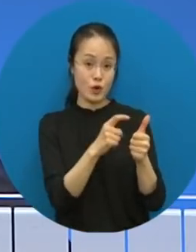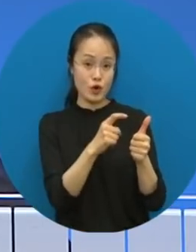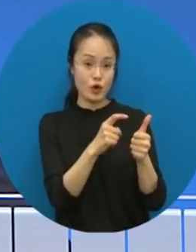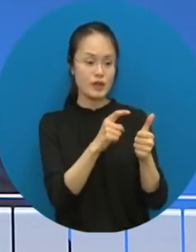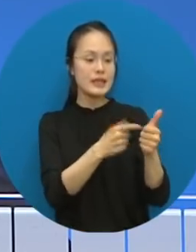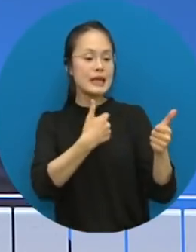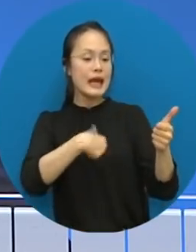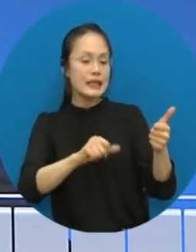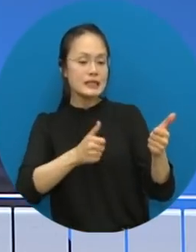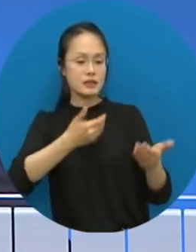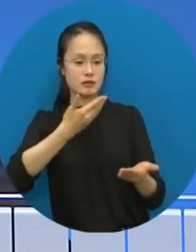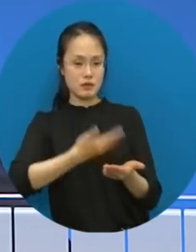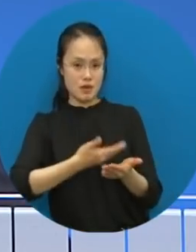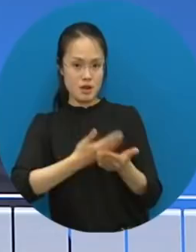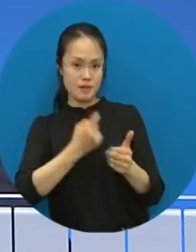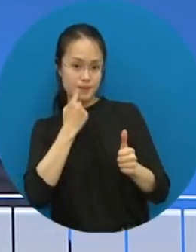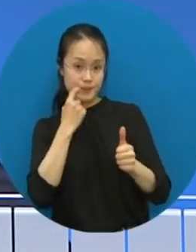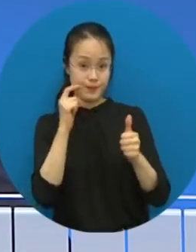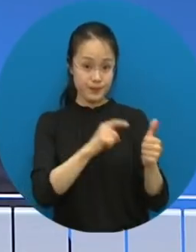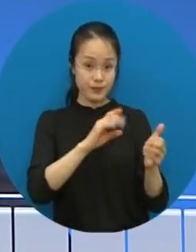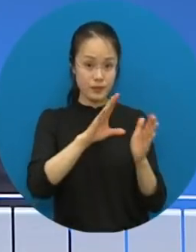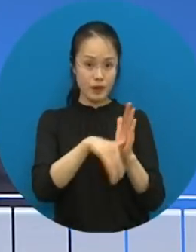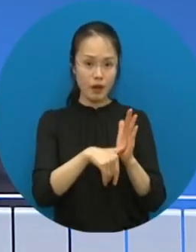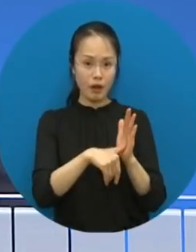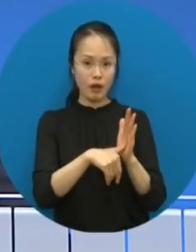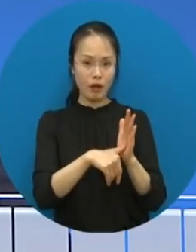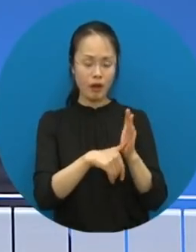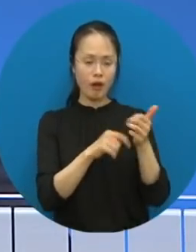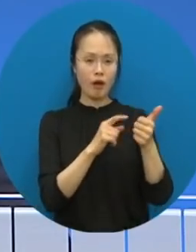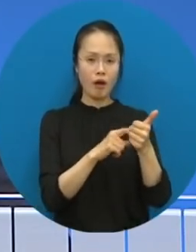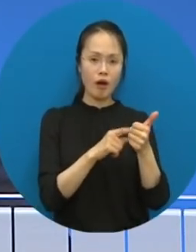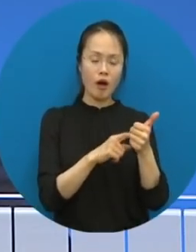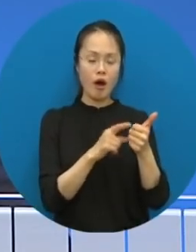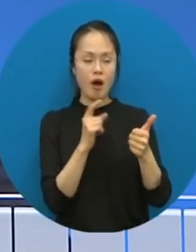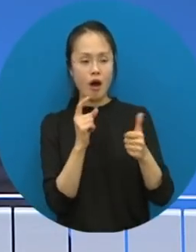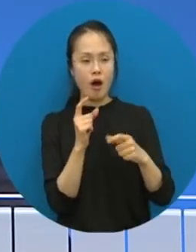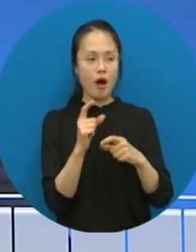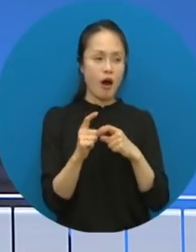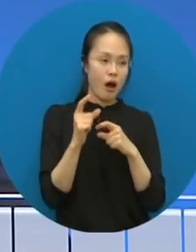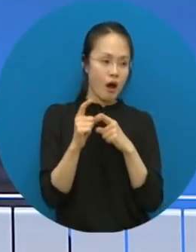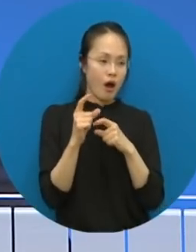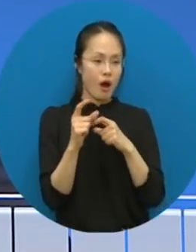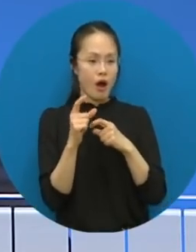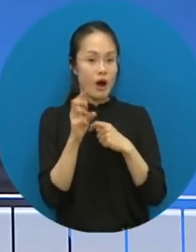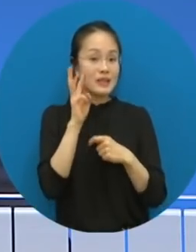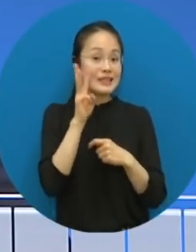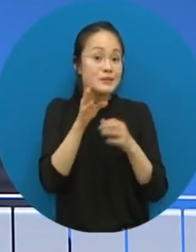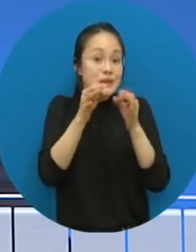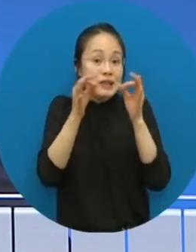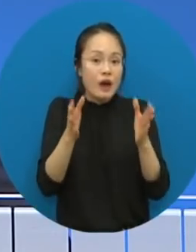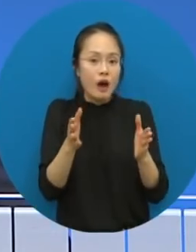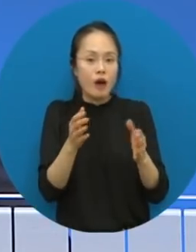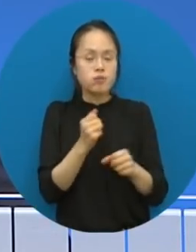하나님께서는 그걸 감정적으로 빨리 결정을 못하게 하십니다. 3일을 가게 하십니다. 3일을.